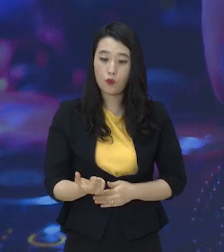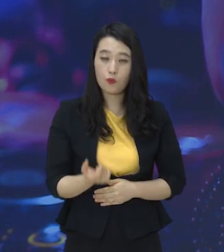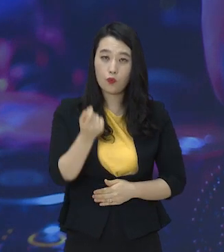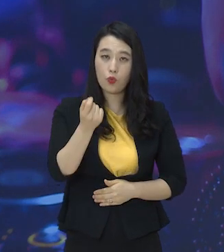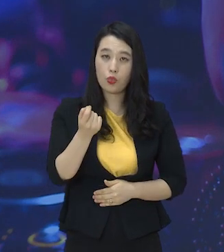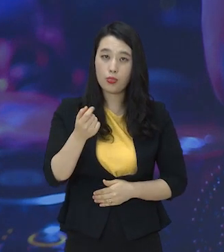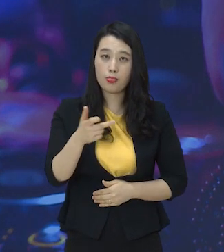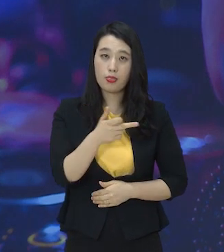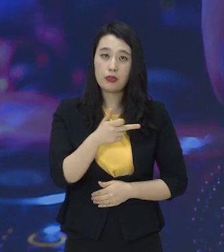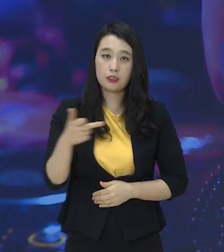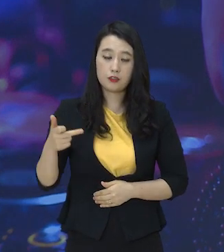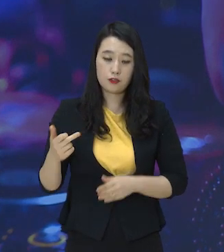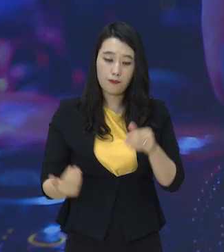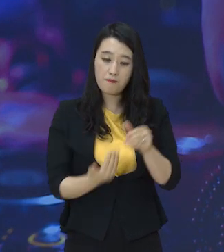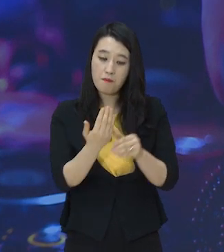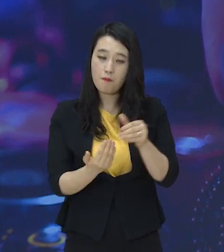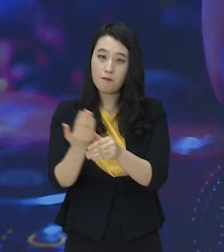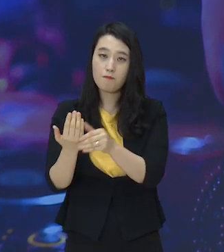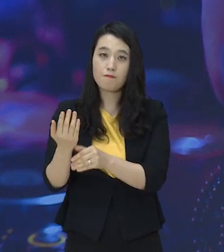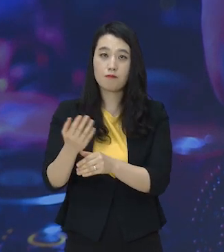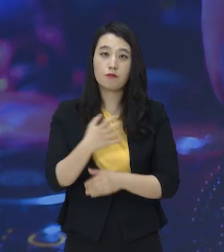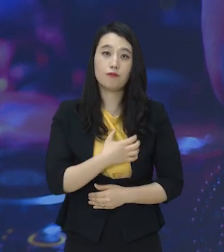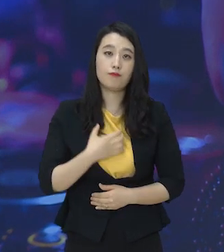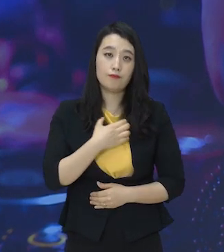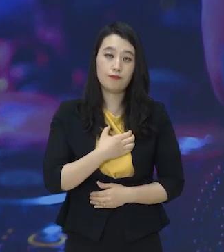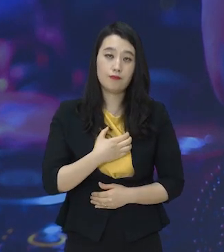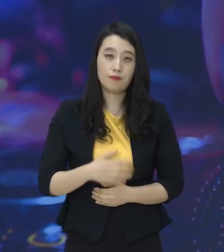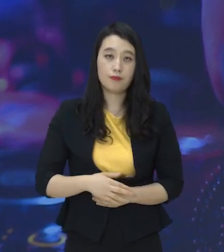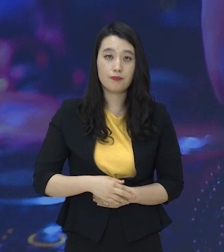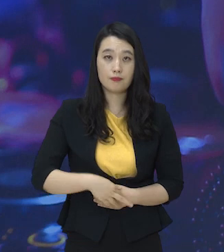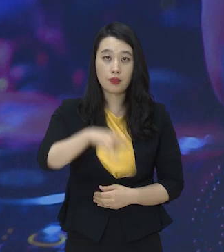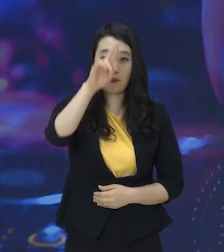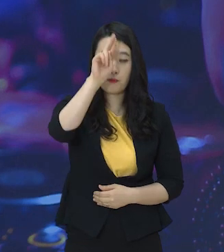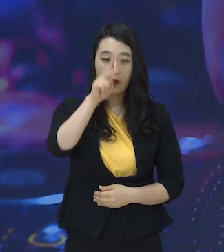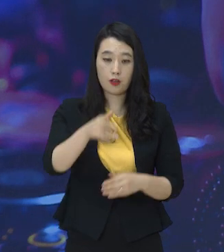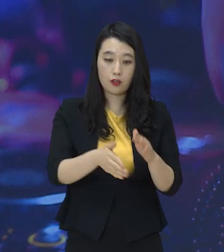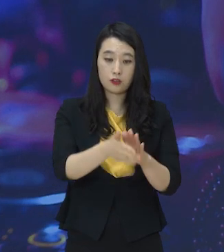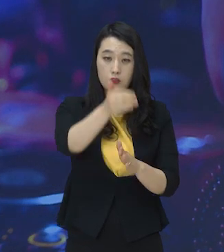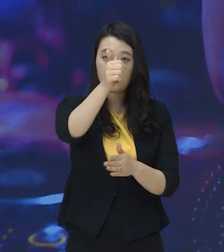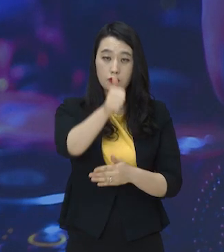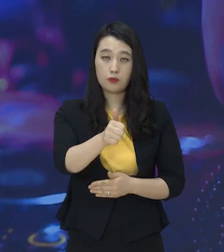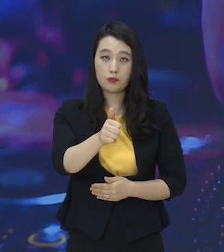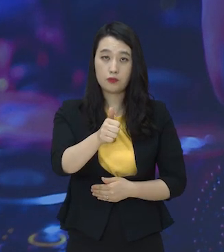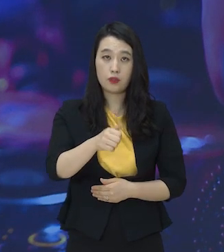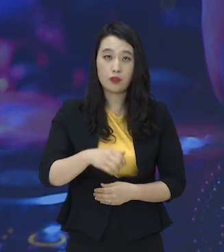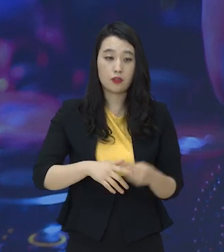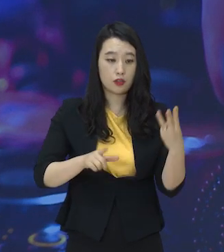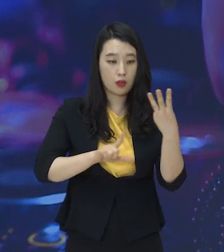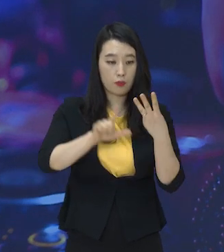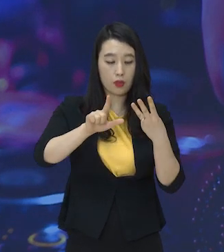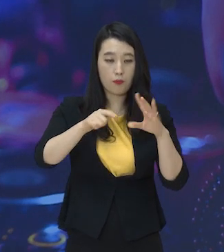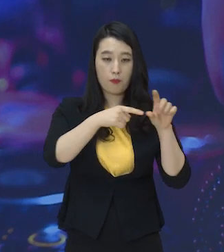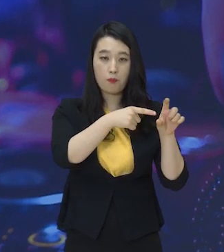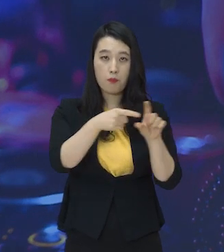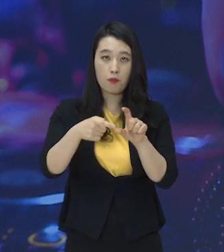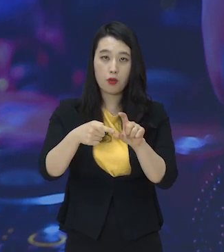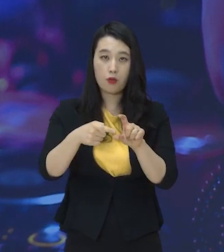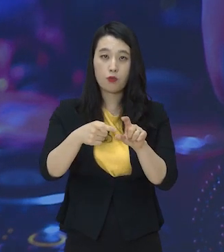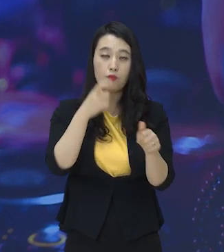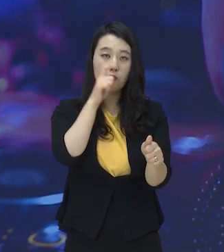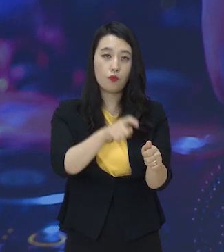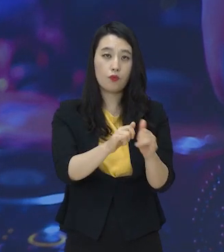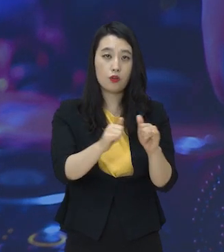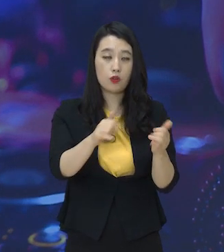크게 확산될 것으로 우려하고 있습니다. 박원순 서울시장이 3일간 평균 신규 확진자